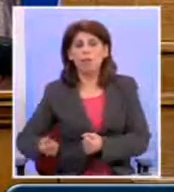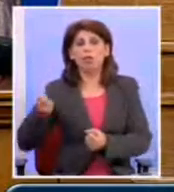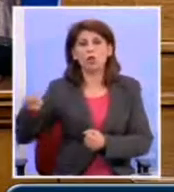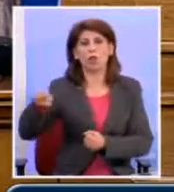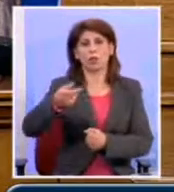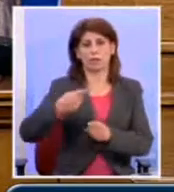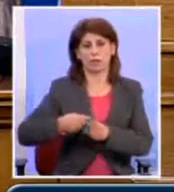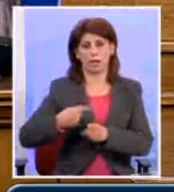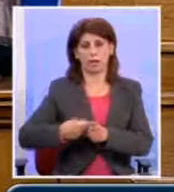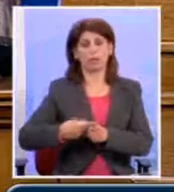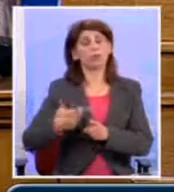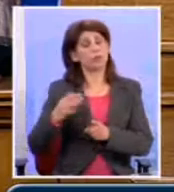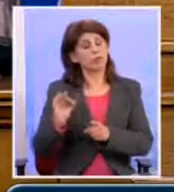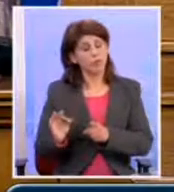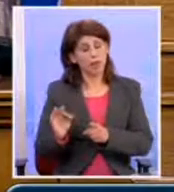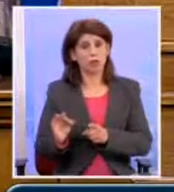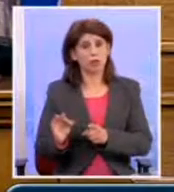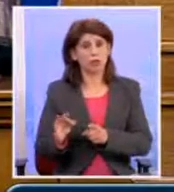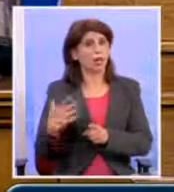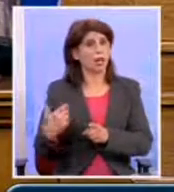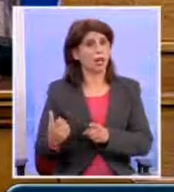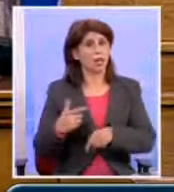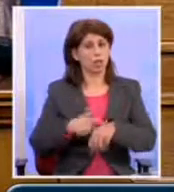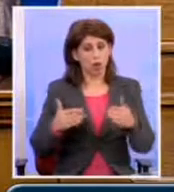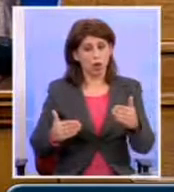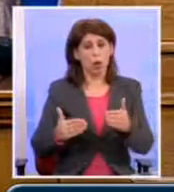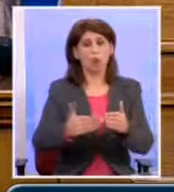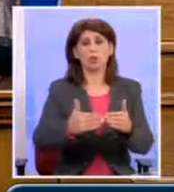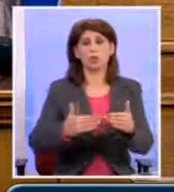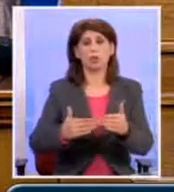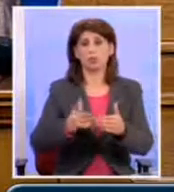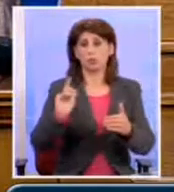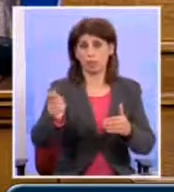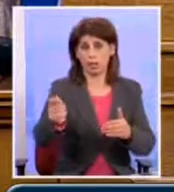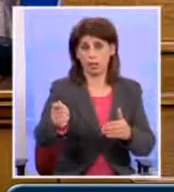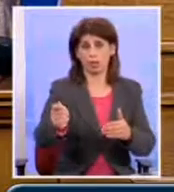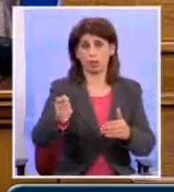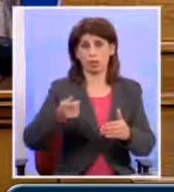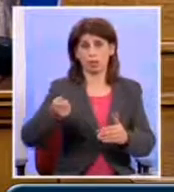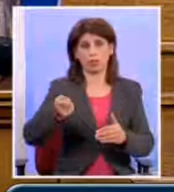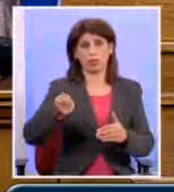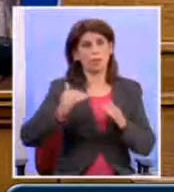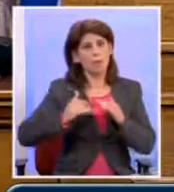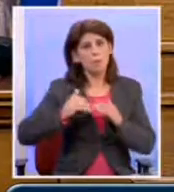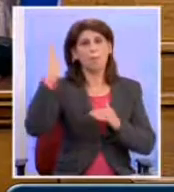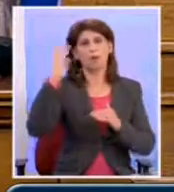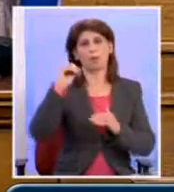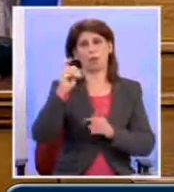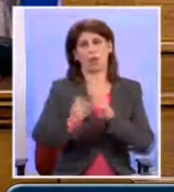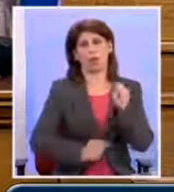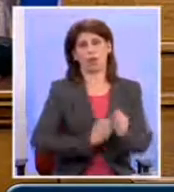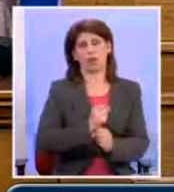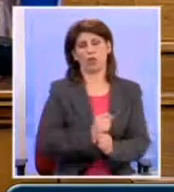χώρας μας, το οποίο βεβαίως έχει χρονικό ορίζοντα αποπληρωμής που υπερβαίνει τα 10